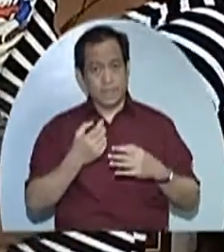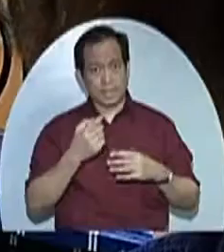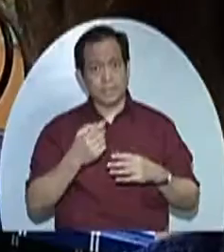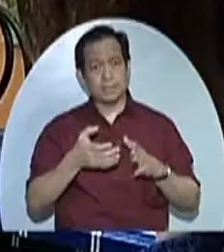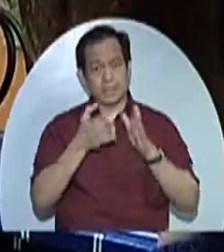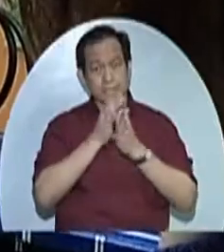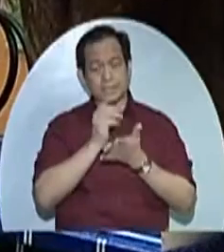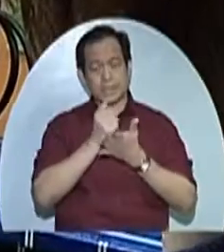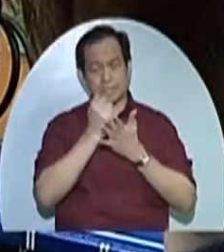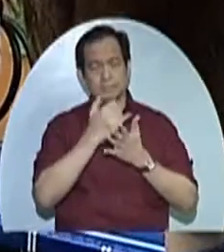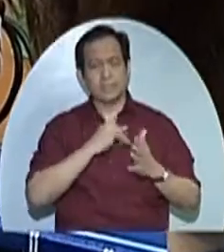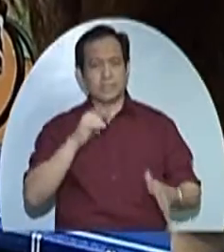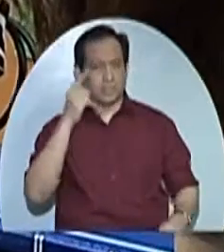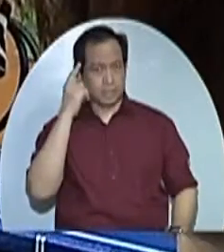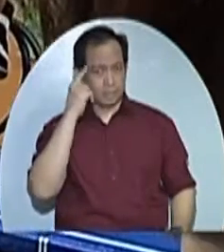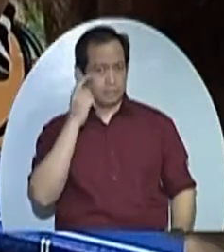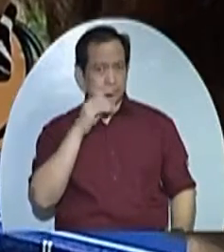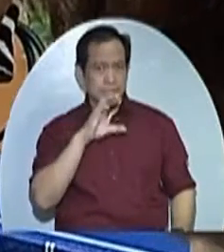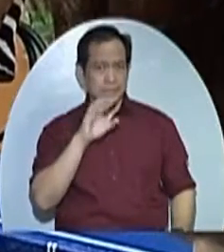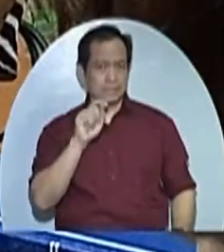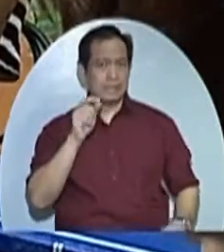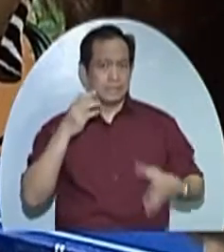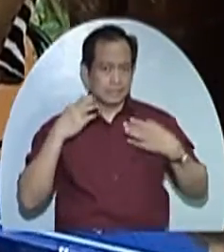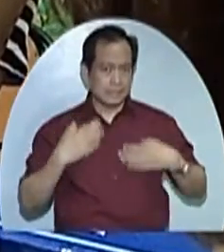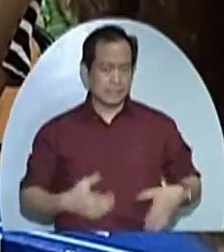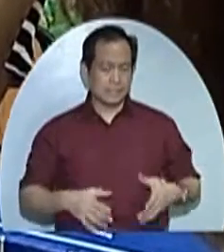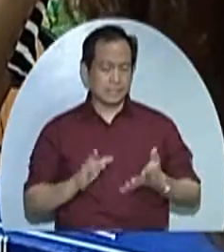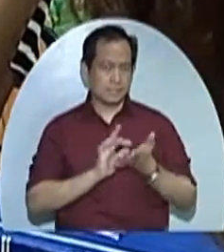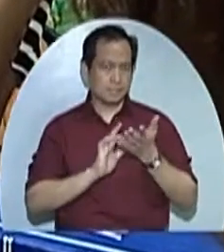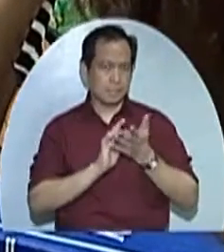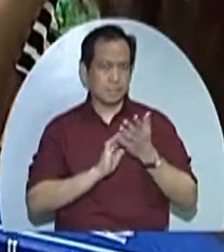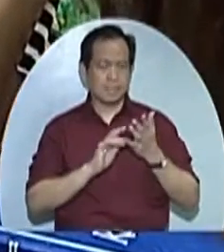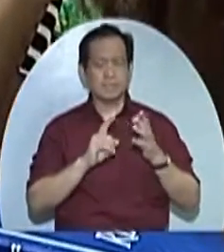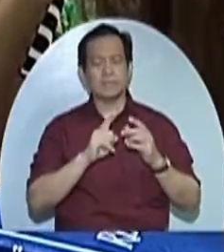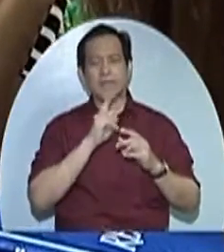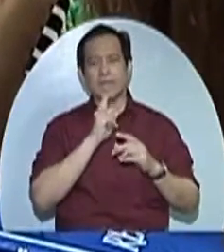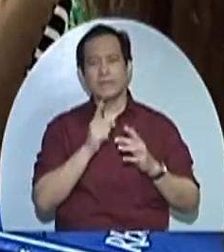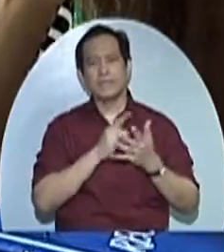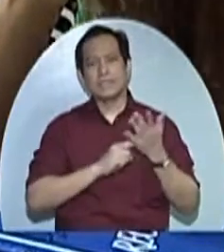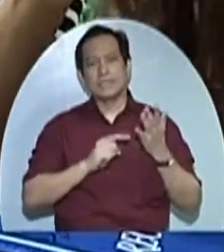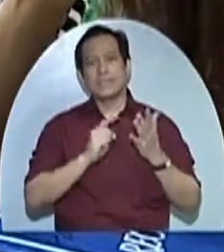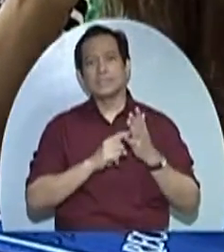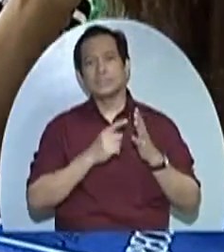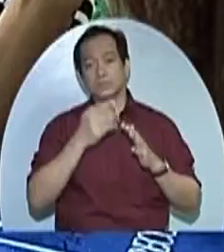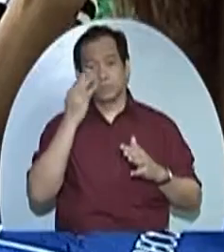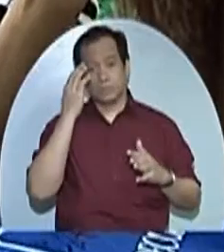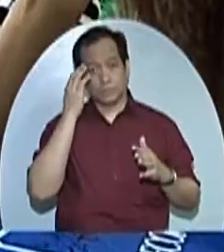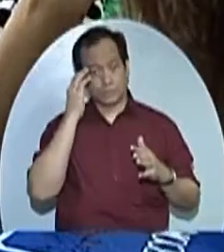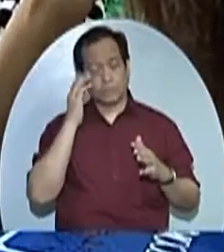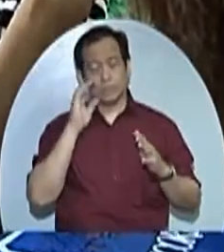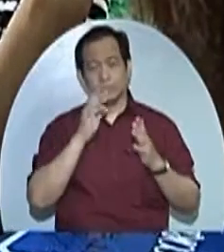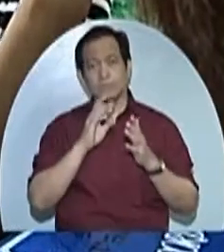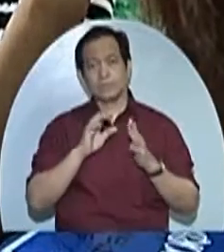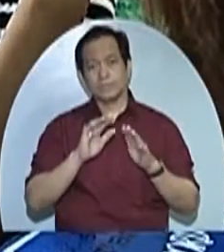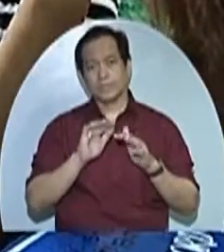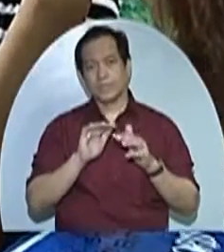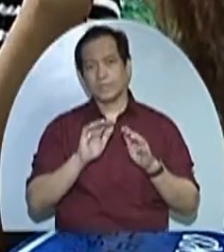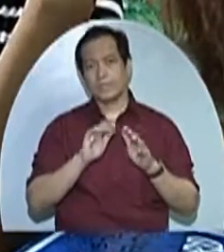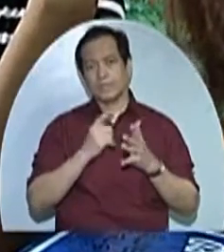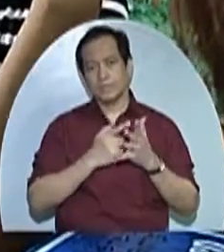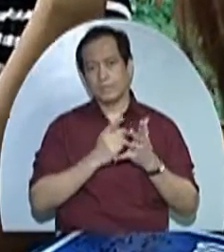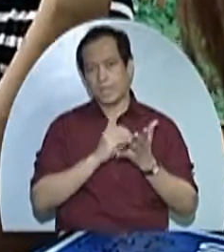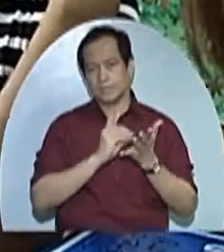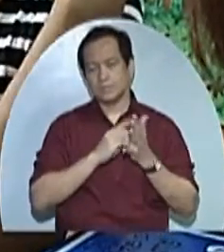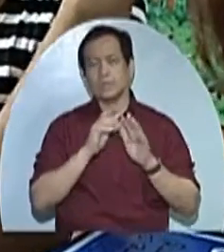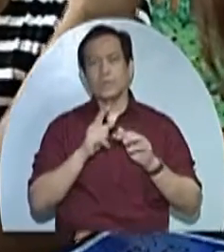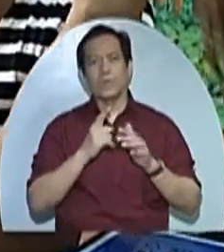mga nananawagan na akala nila yung CT scan ay gamot. Actually, yun ay para lang malaman ng doktor kung